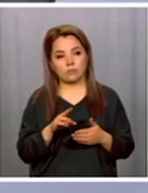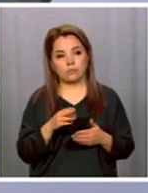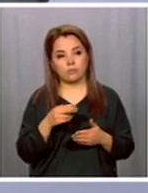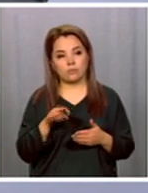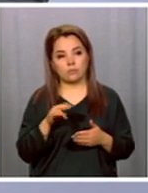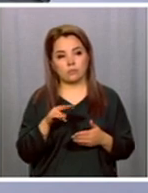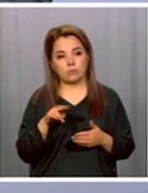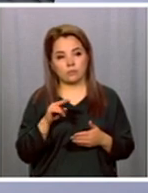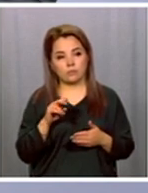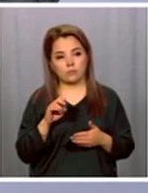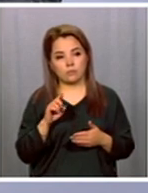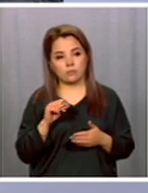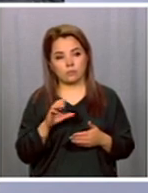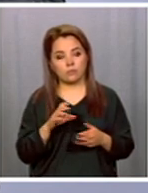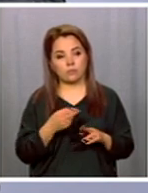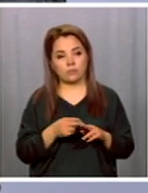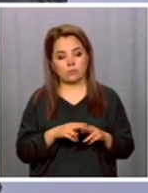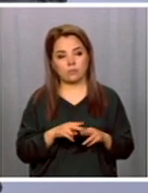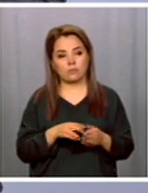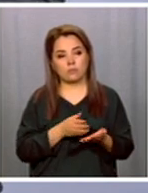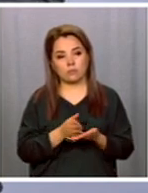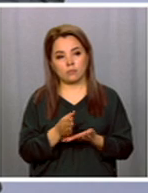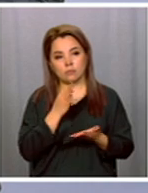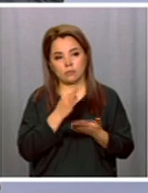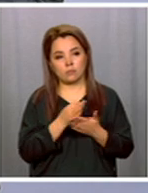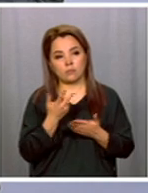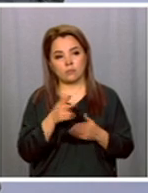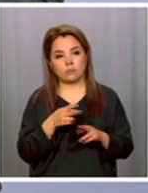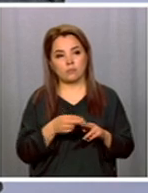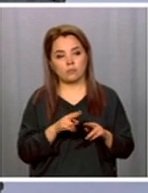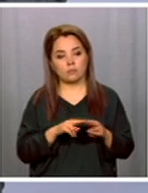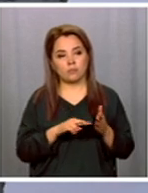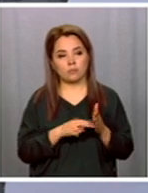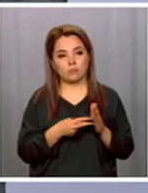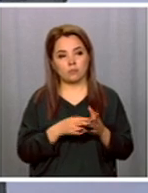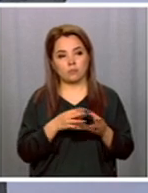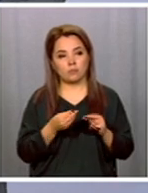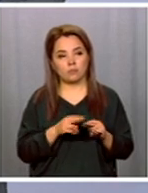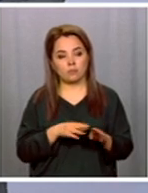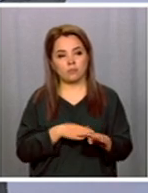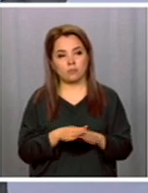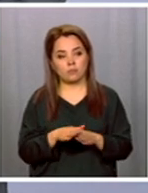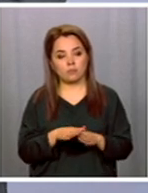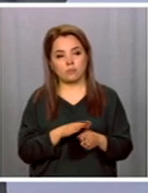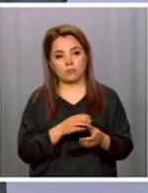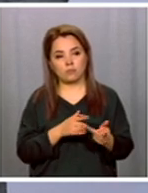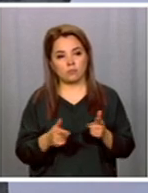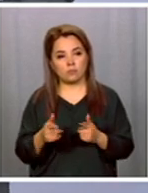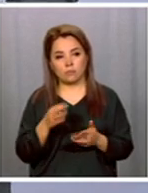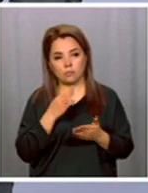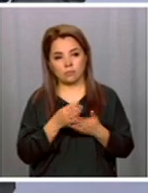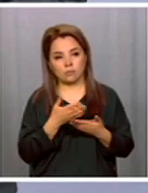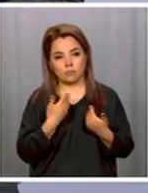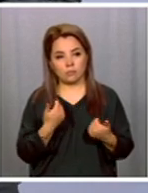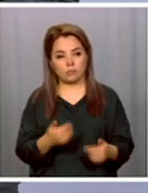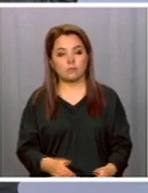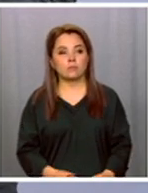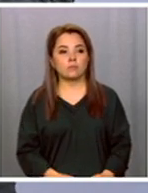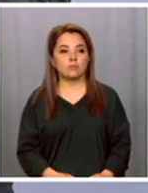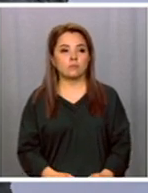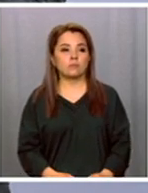жасаған еді. Яғни үш бағыт бойынша да Барбаросса жоспарлары толықтай жүзеге аса қойған жоқ.